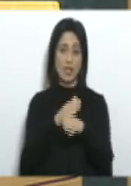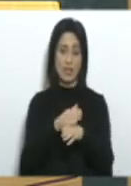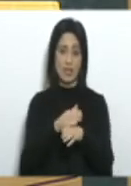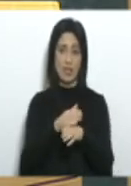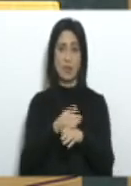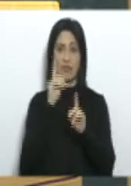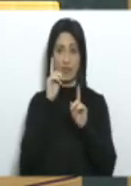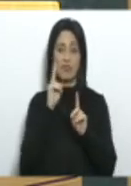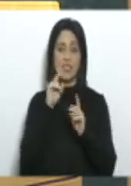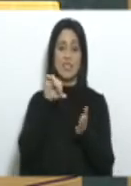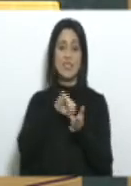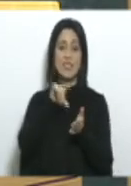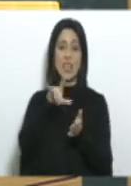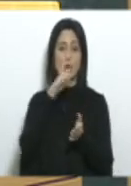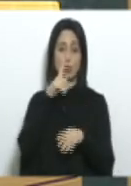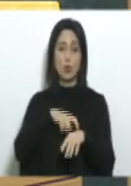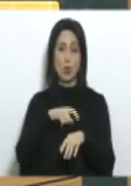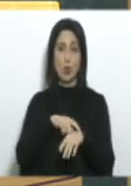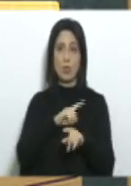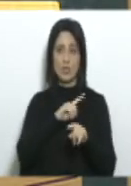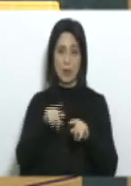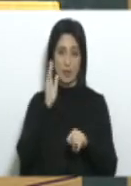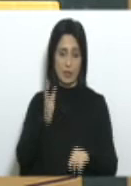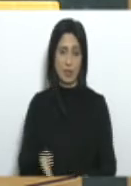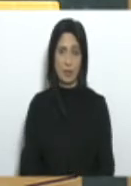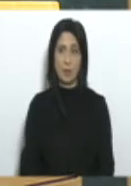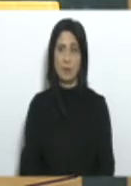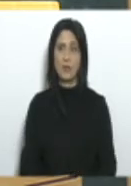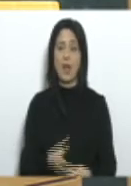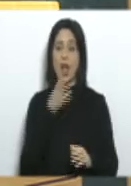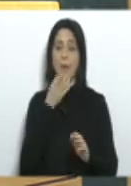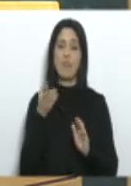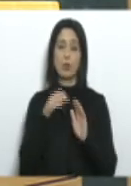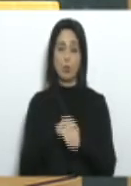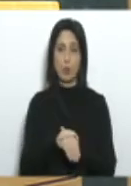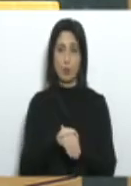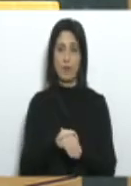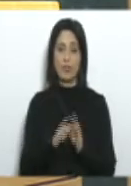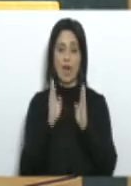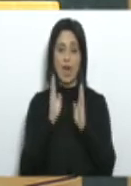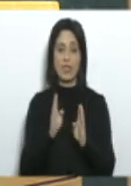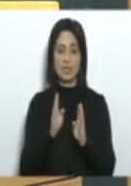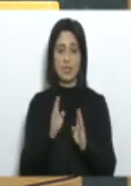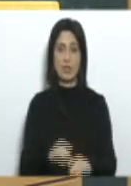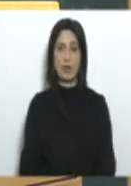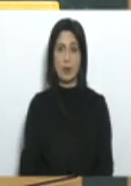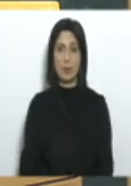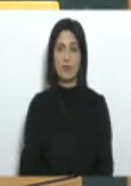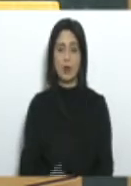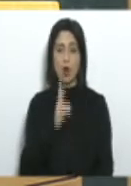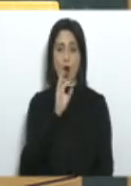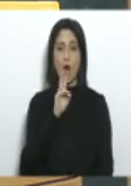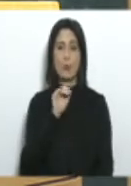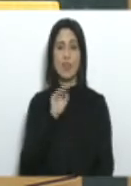ნუ ვისი წარდგენაც დროში უფრო სწრაფად იქნება. ამავდროულად განისაზღვრება